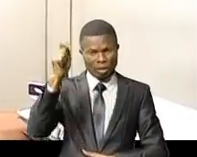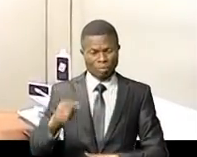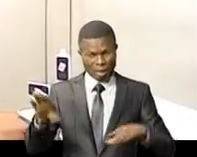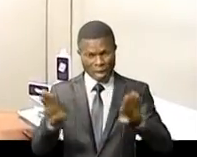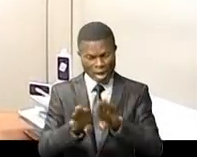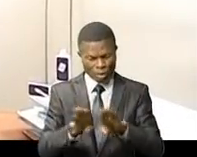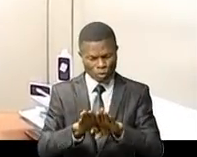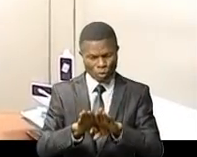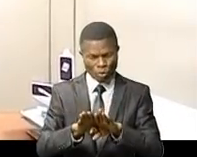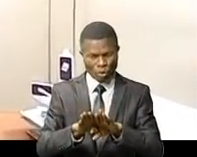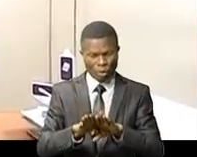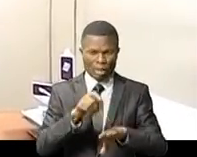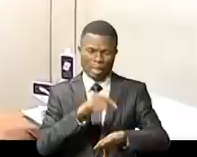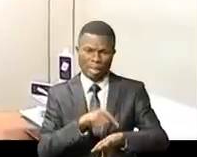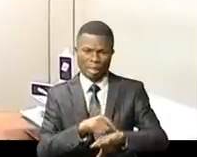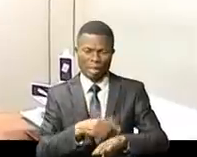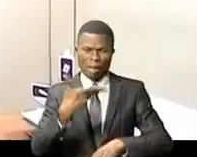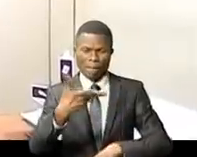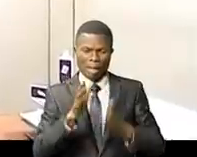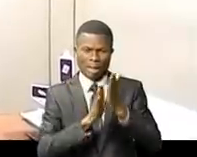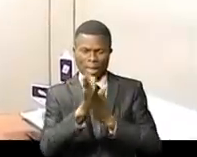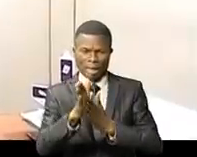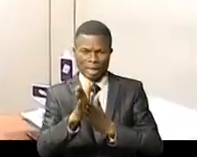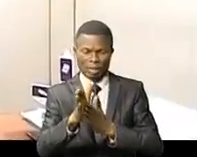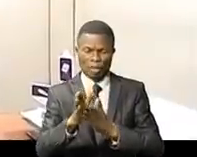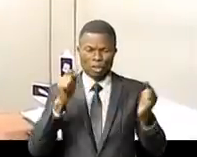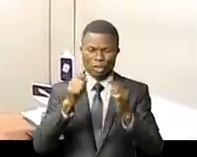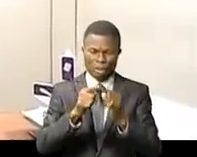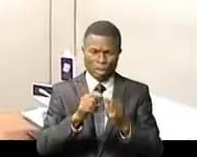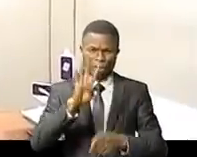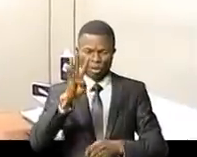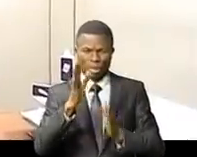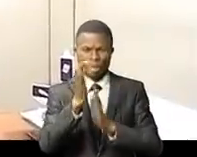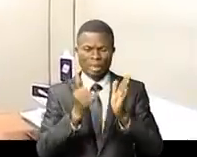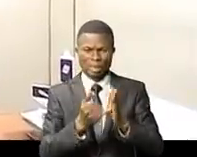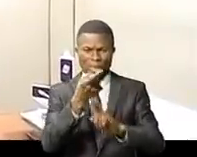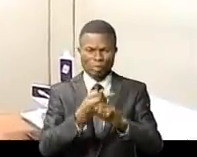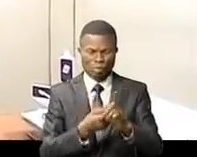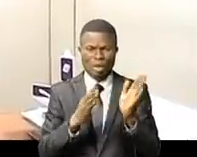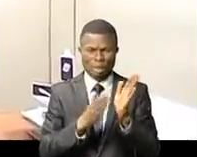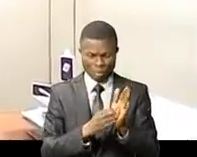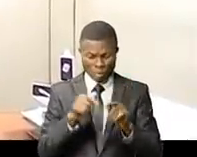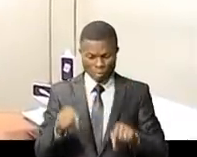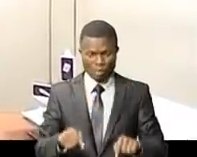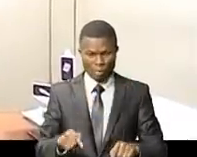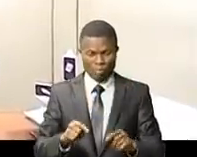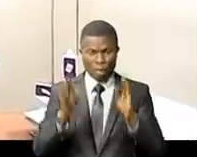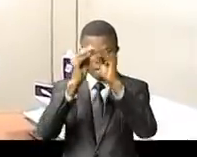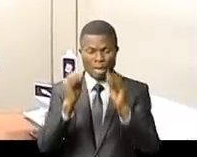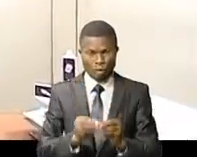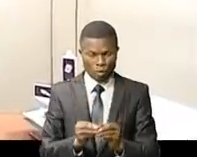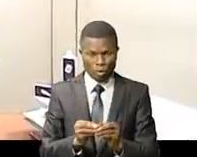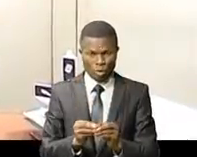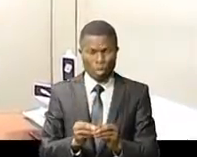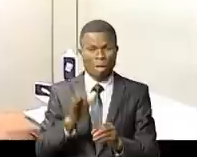nuit du mercredi 15 au jeudi 16. À l'heure actuelle, le bilan fait état